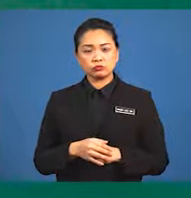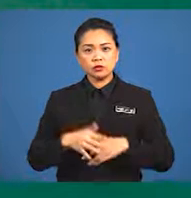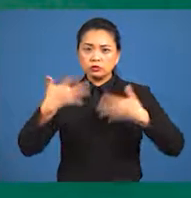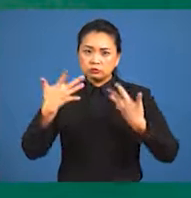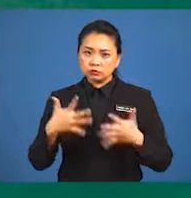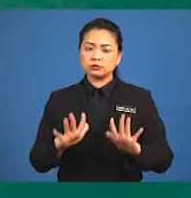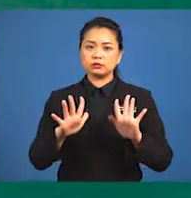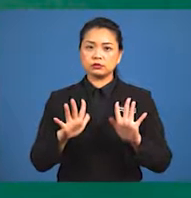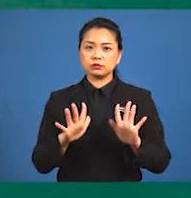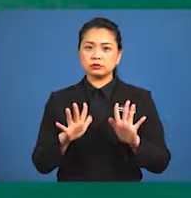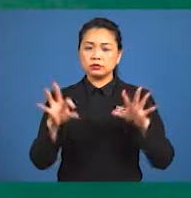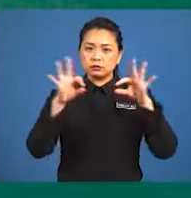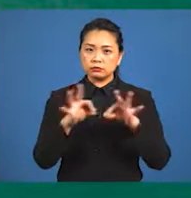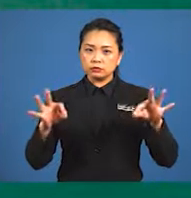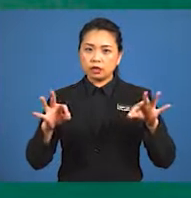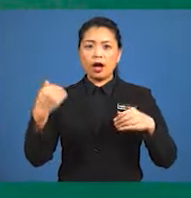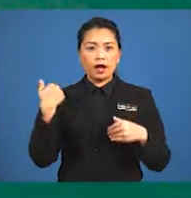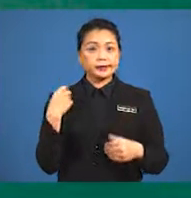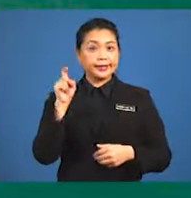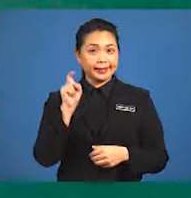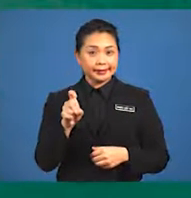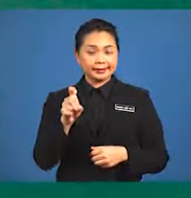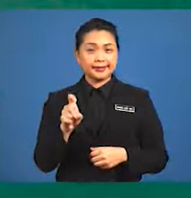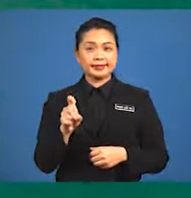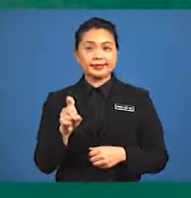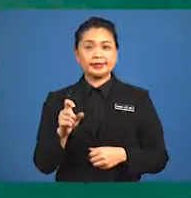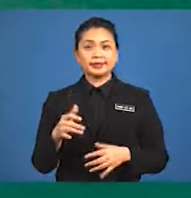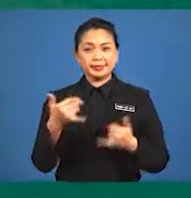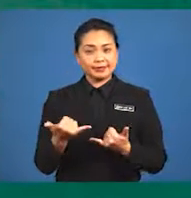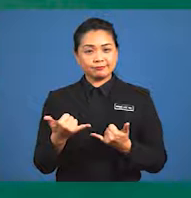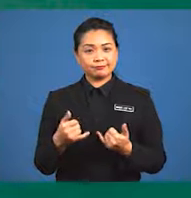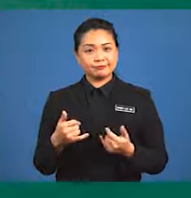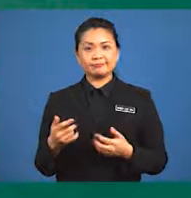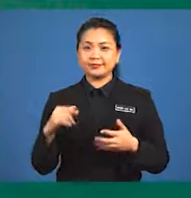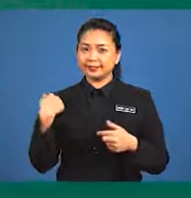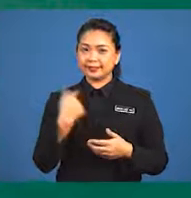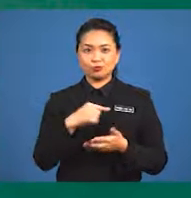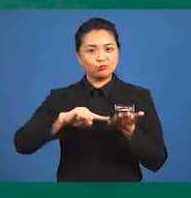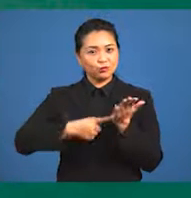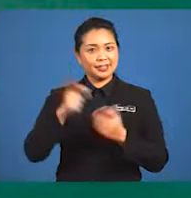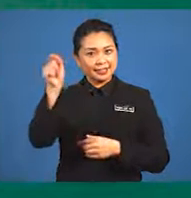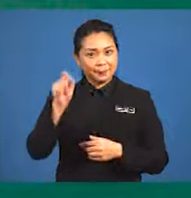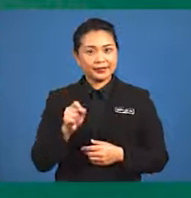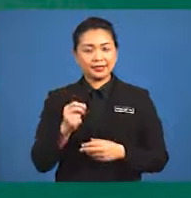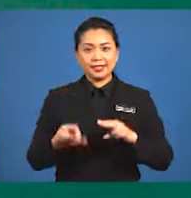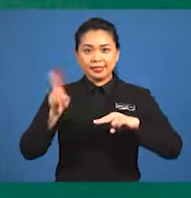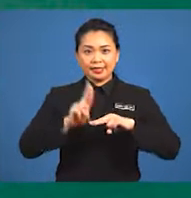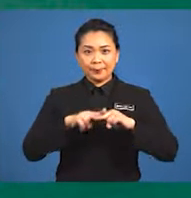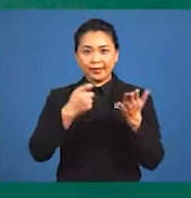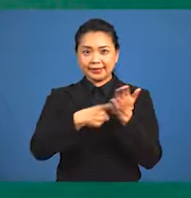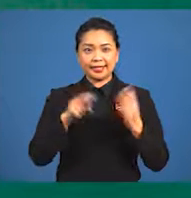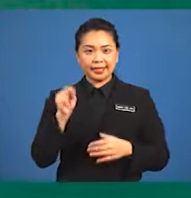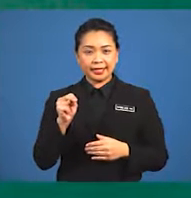Setelah ungkapan kita mempunyai X, sekarang mari kita mula kamirkan. Tambahkan nilai